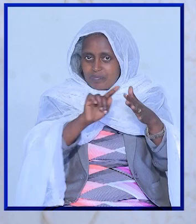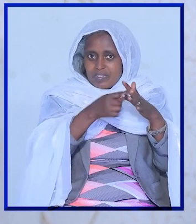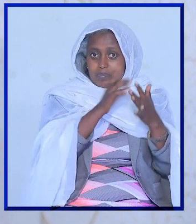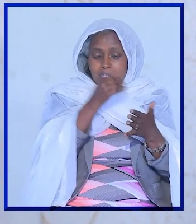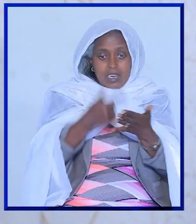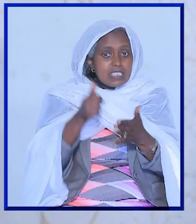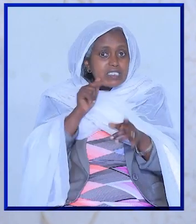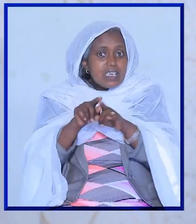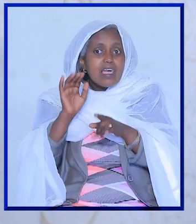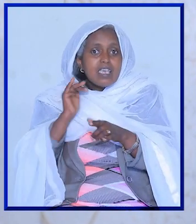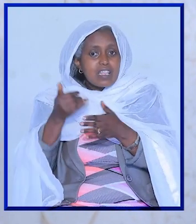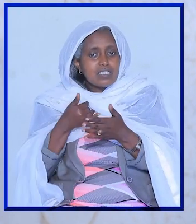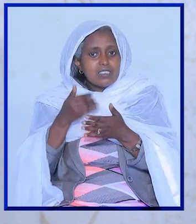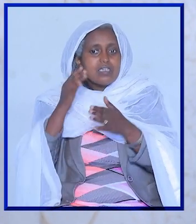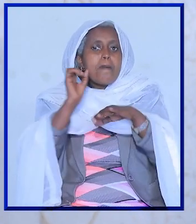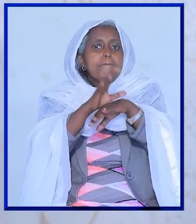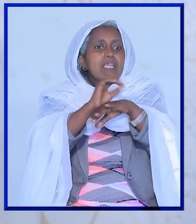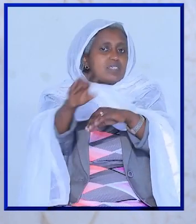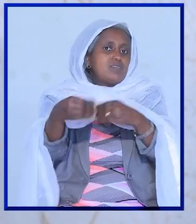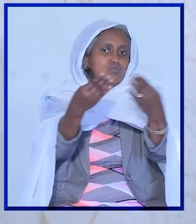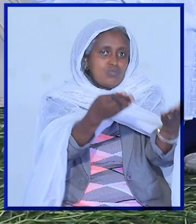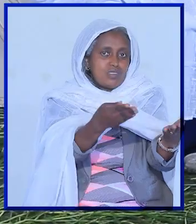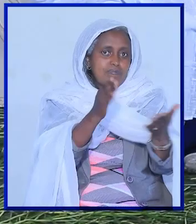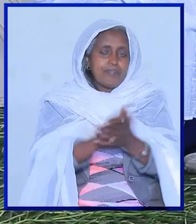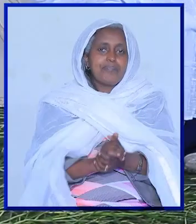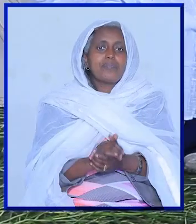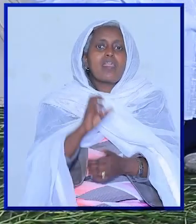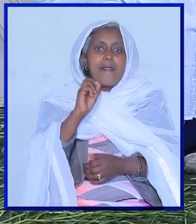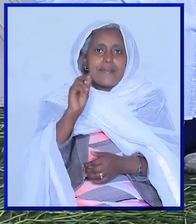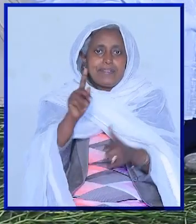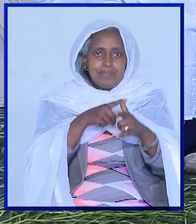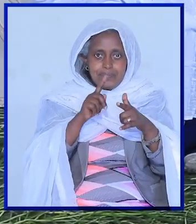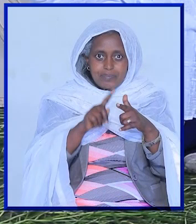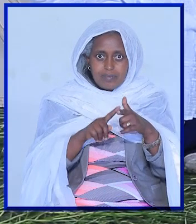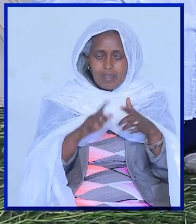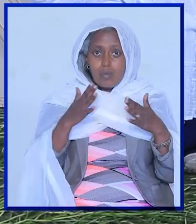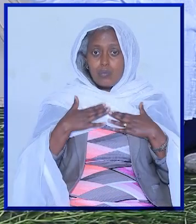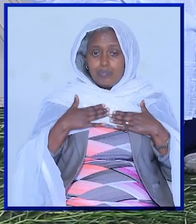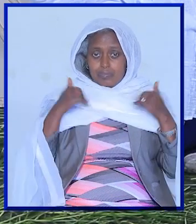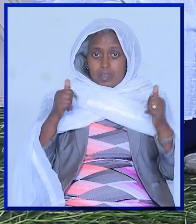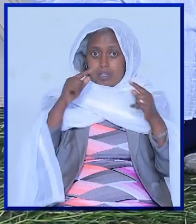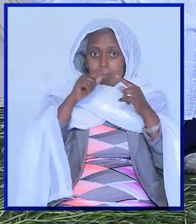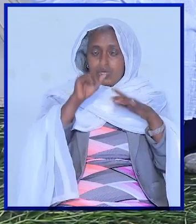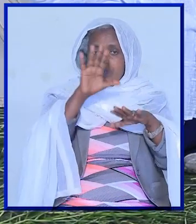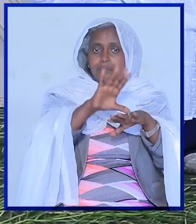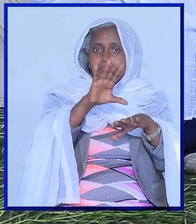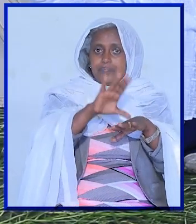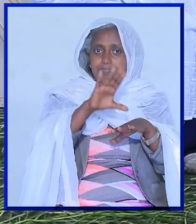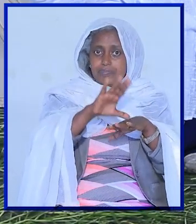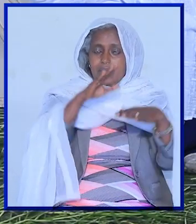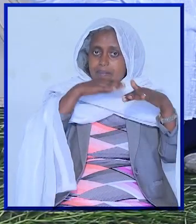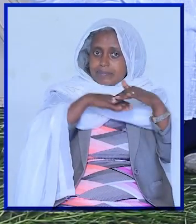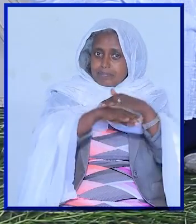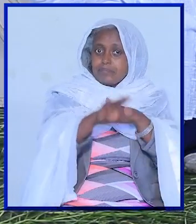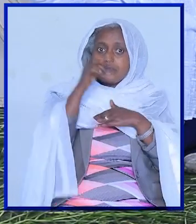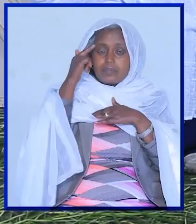ለዚህ እህታችን ምክር ይስጥልን። እሺ፣ እንግዲህ በወጣትነት ወደ ገዳም